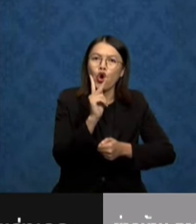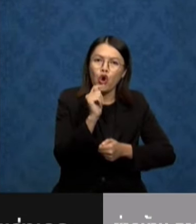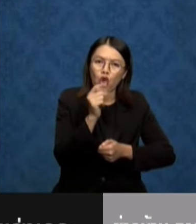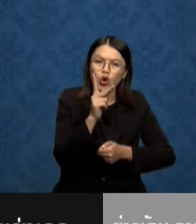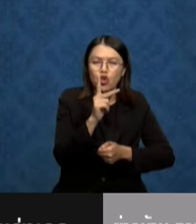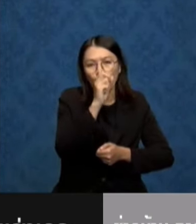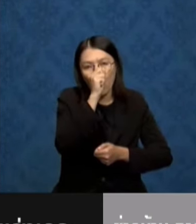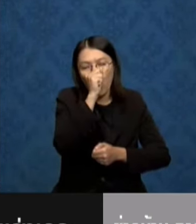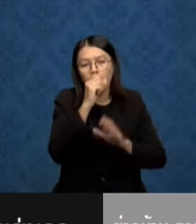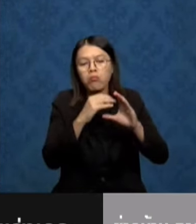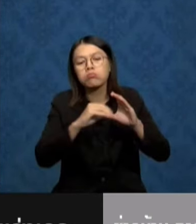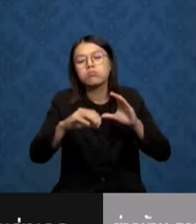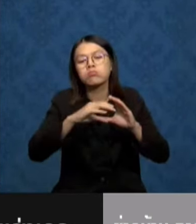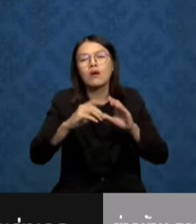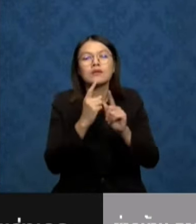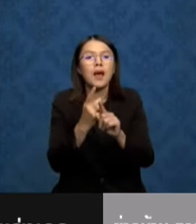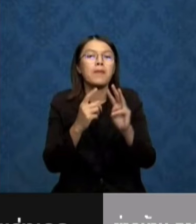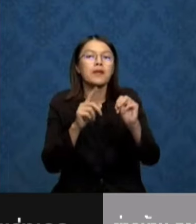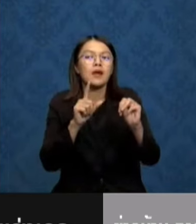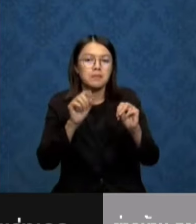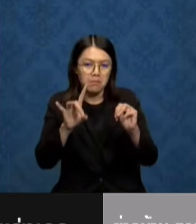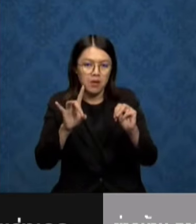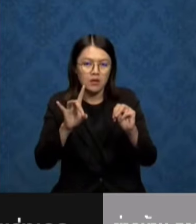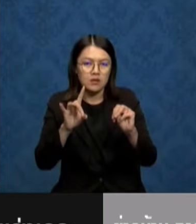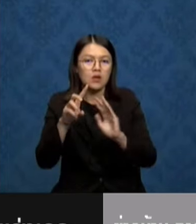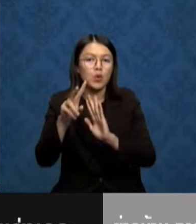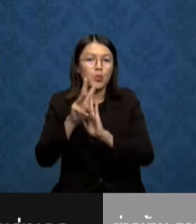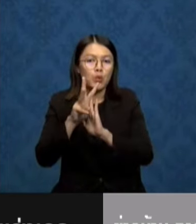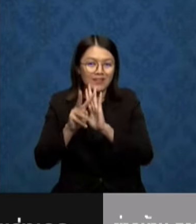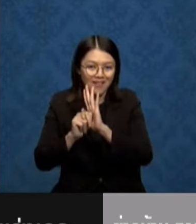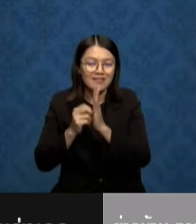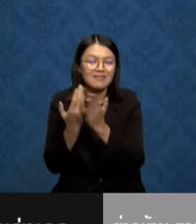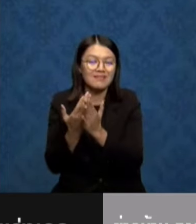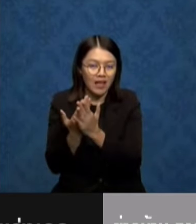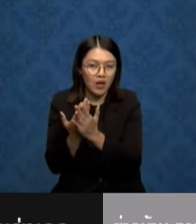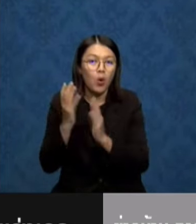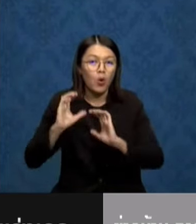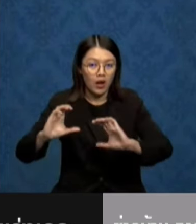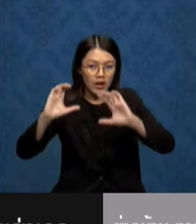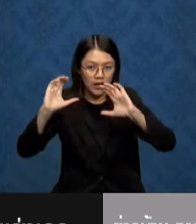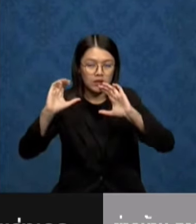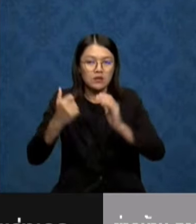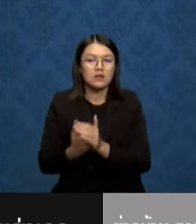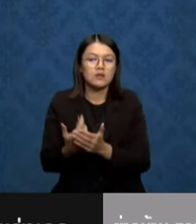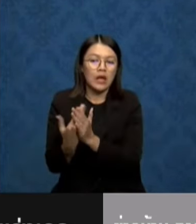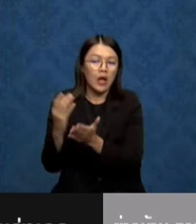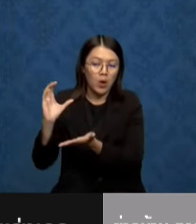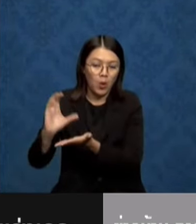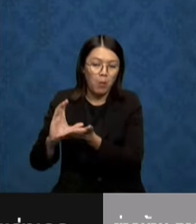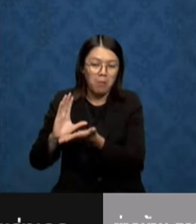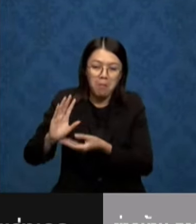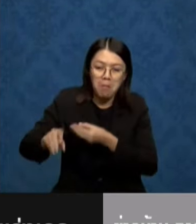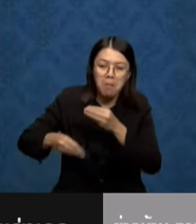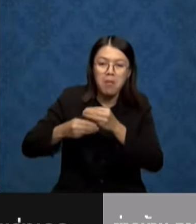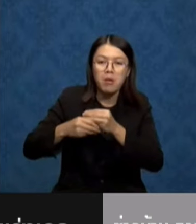านแล้วนะซึ่งเพดานที่สูงสุดโดยไม่ผิดกฎหมายมันคือ 8.15 แสนล้านแต่ตอนนี้คือ 8.05 แสนล้